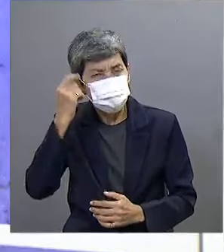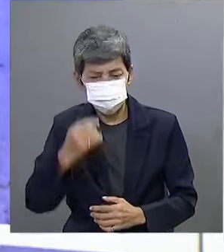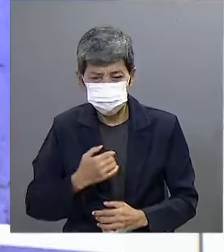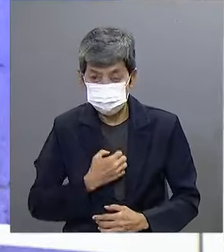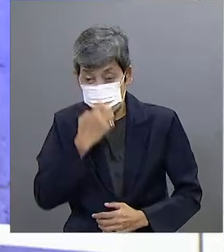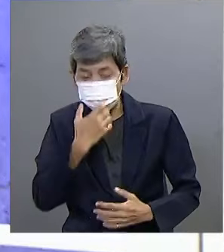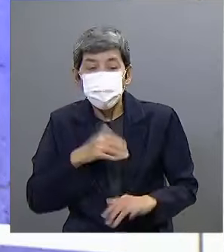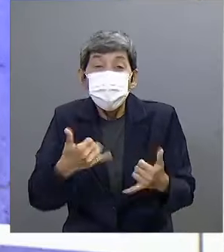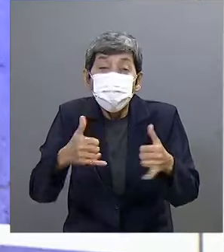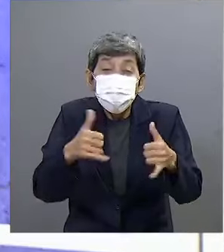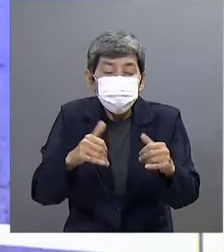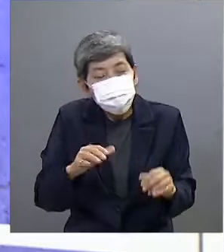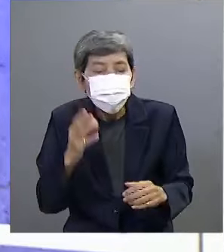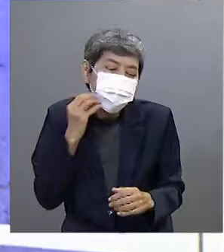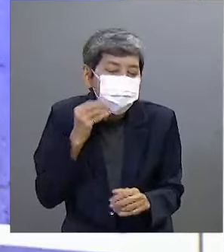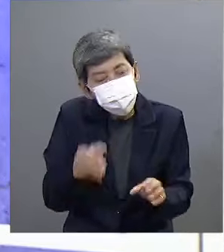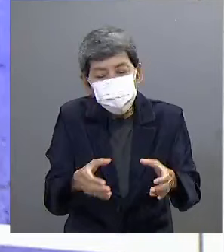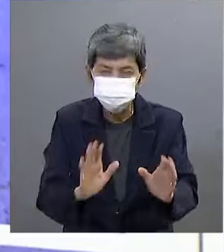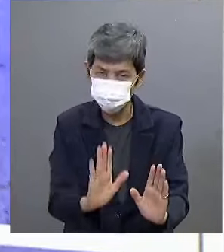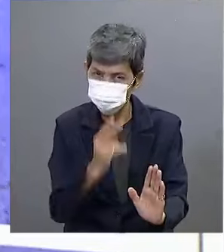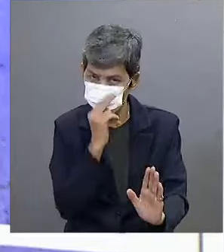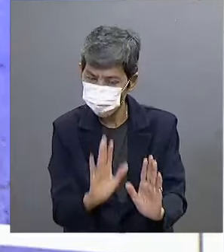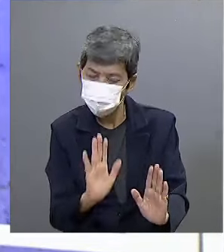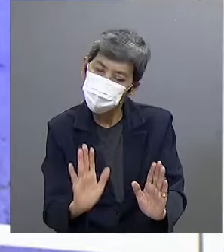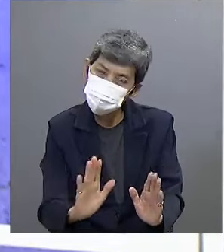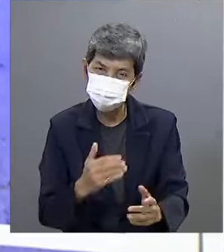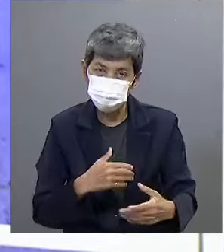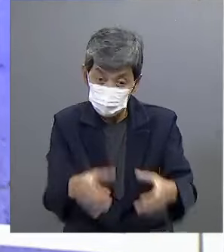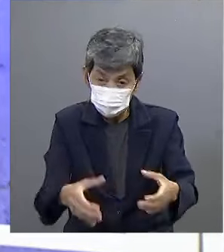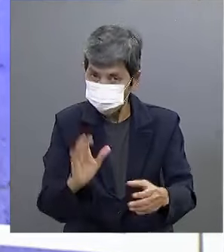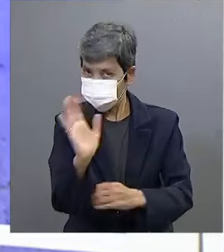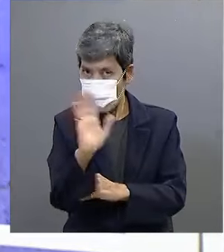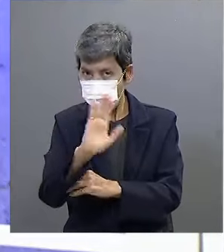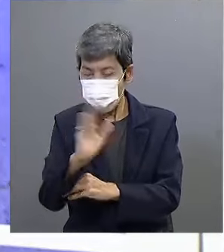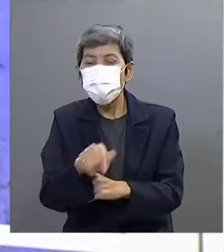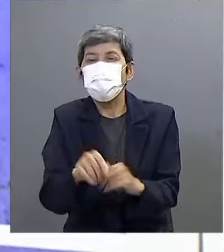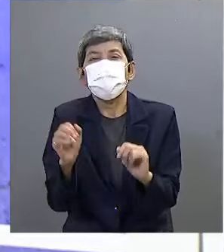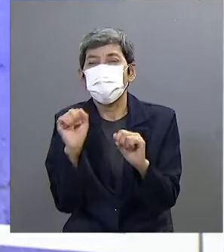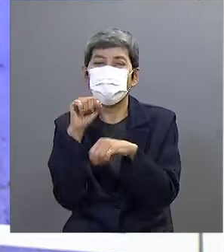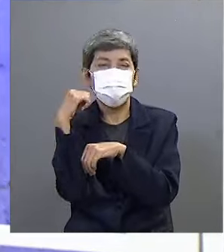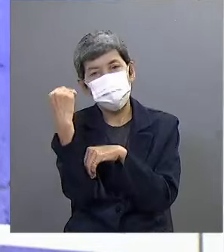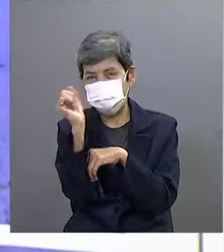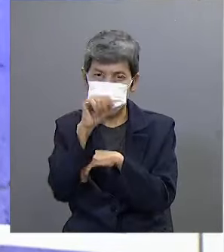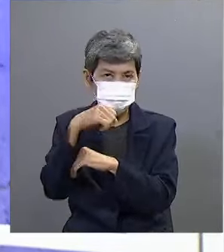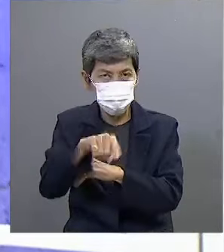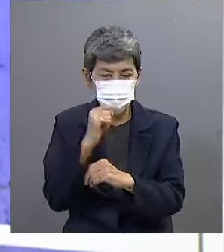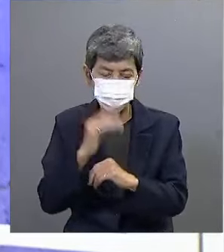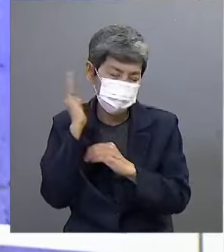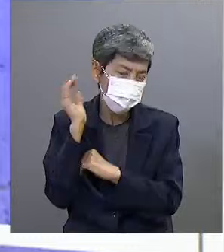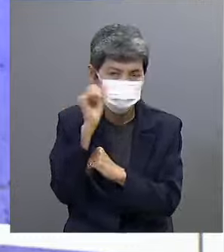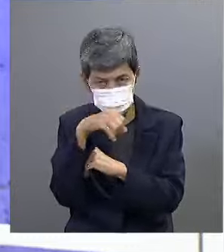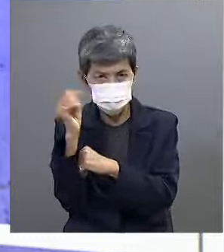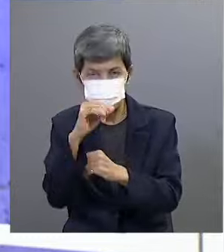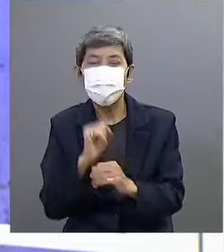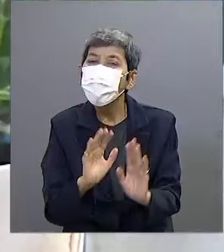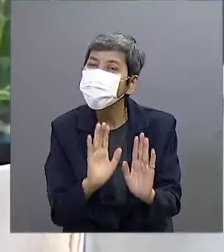ดเล่นด้วยความเอ็นดูก็ต้องระวังไว้เสมอว่าเรียกนึกไว้เสมอว่าเขาคือตัวอ่อนมันไม่ใช่เป็นคนที่คอแข็งอ่ะดังนั้นก็เล่นเบา